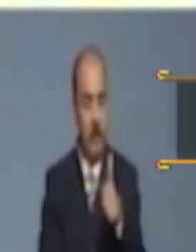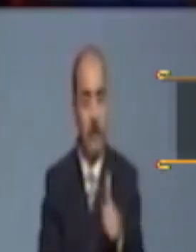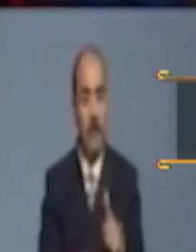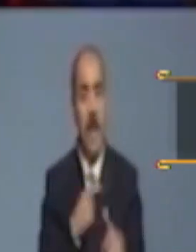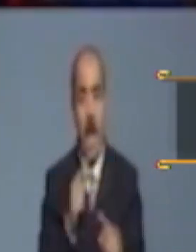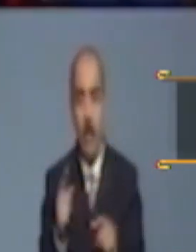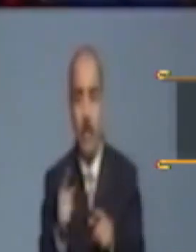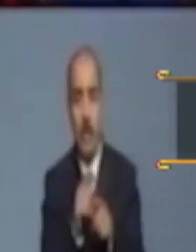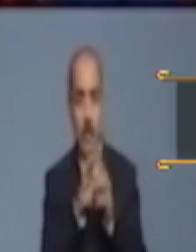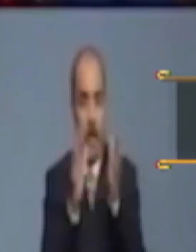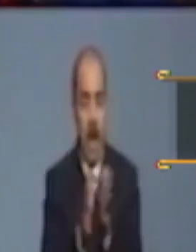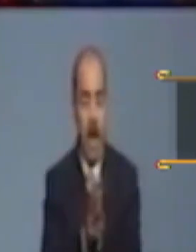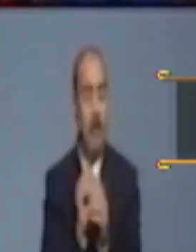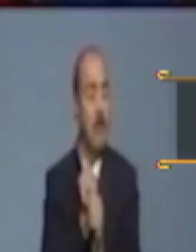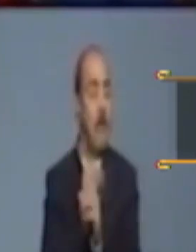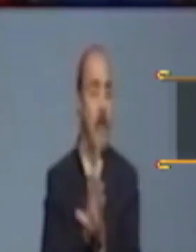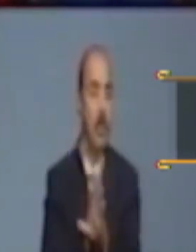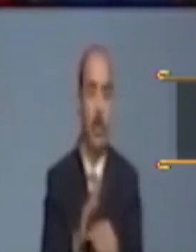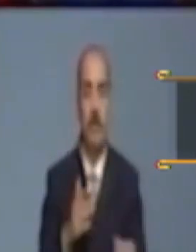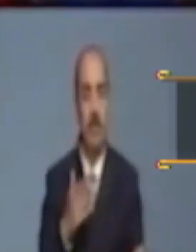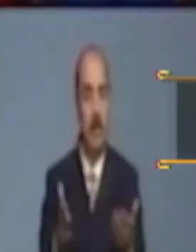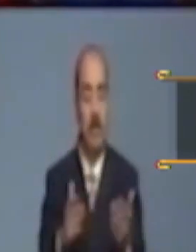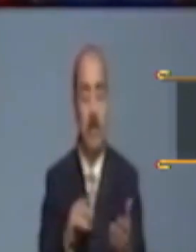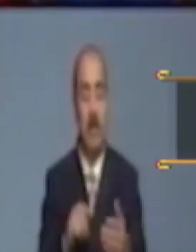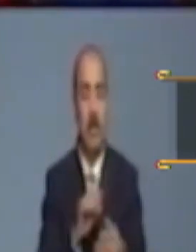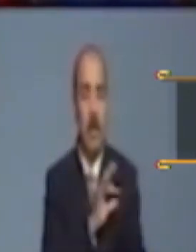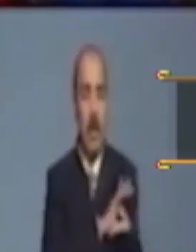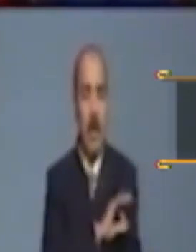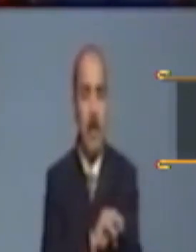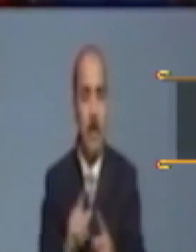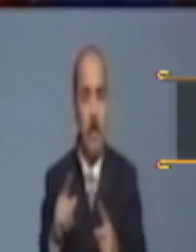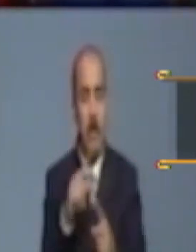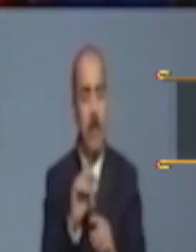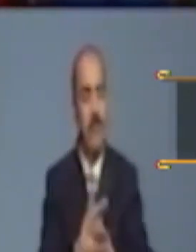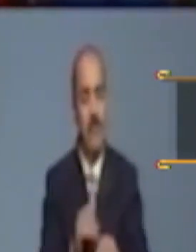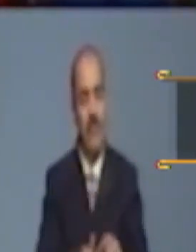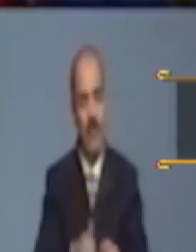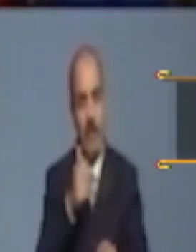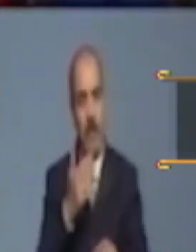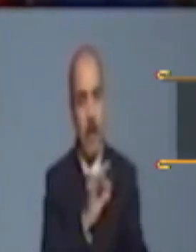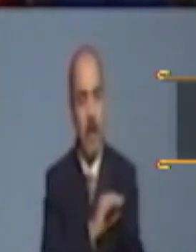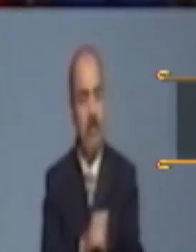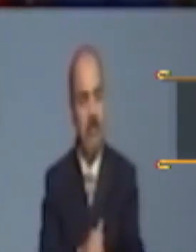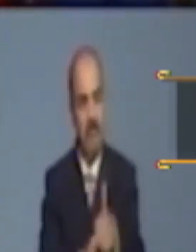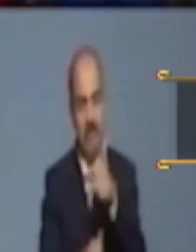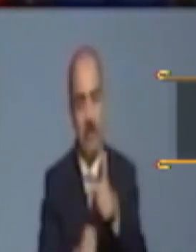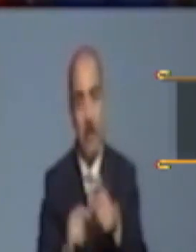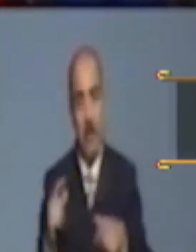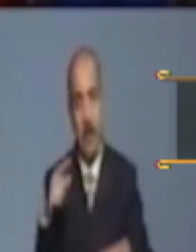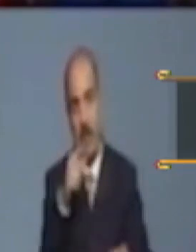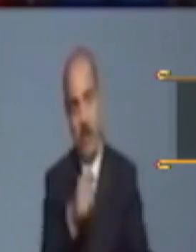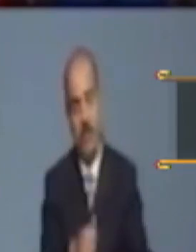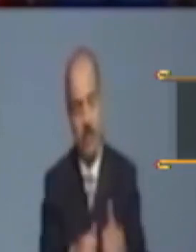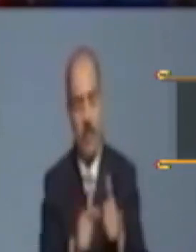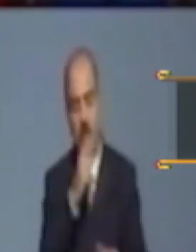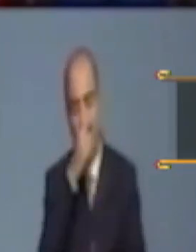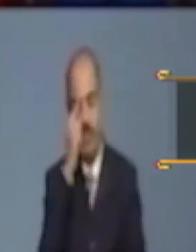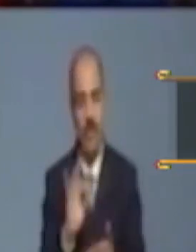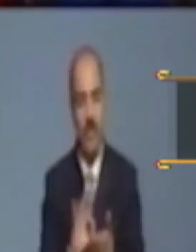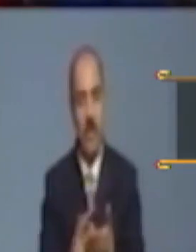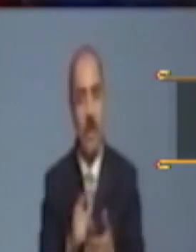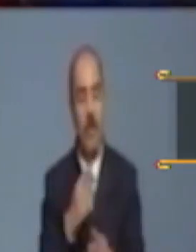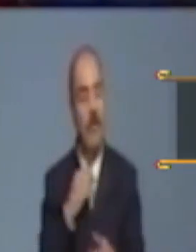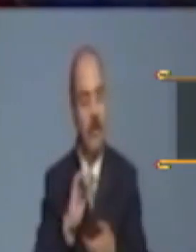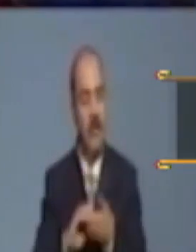الكابينة مكيفة، تم تجربة المسير عليها بنجاح وتم تجربة رماية. وإن شاء الله بنوعد سيادتك إن